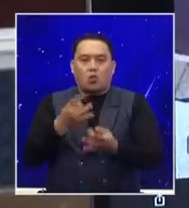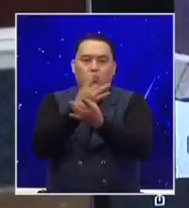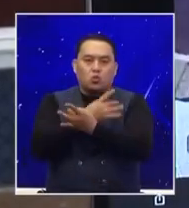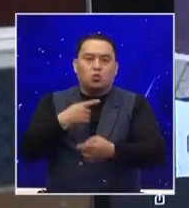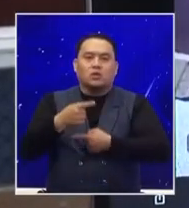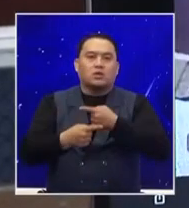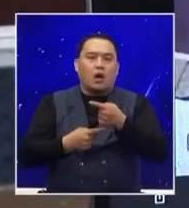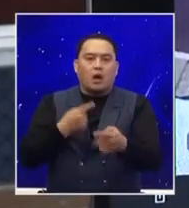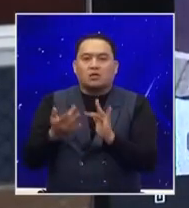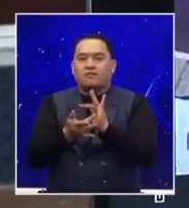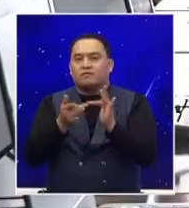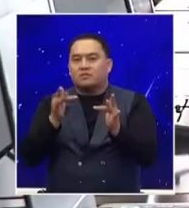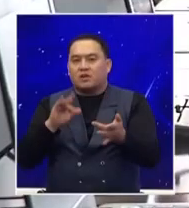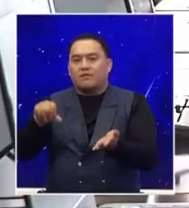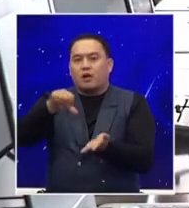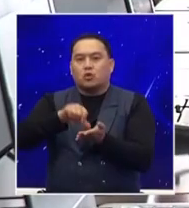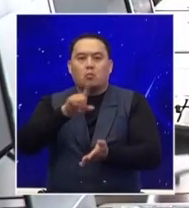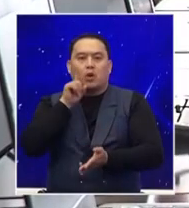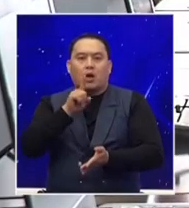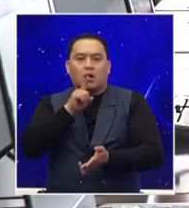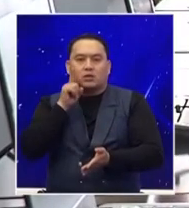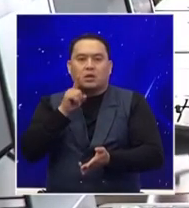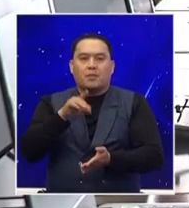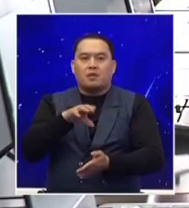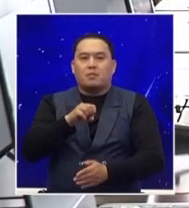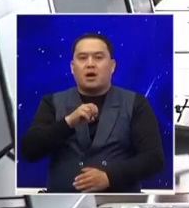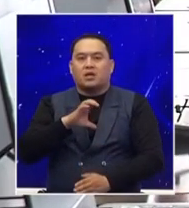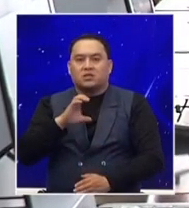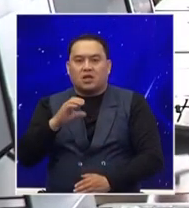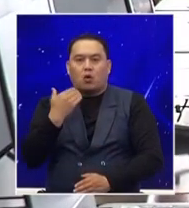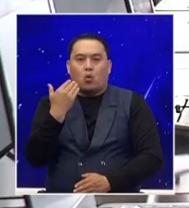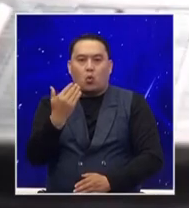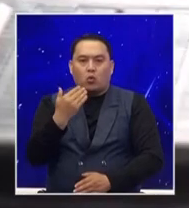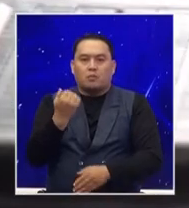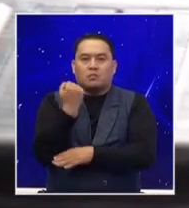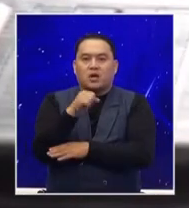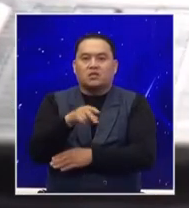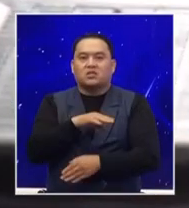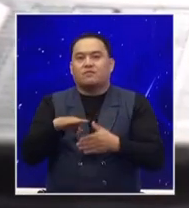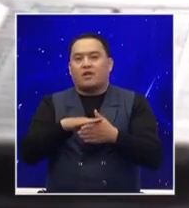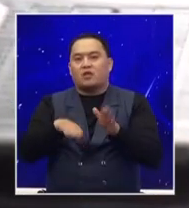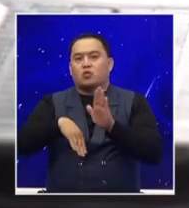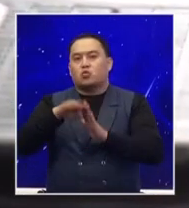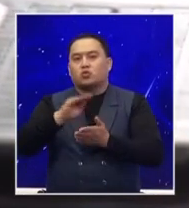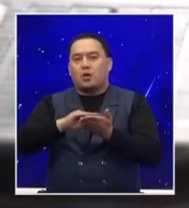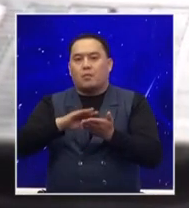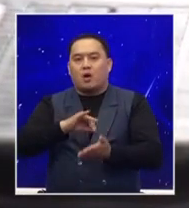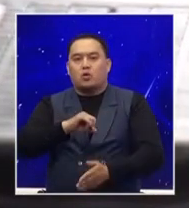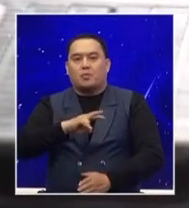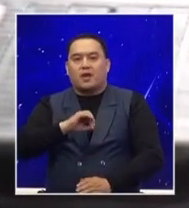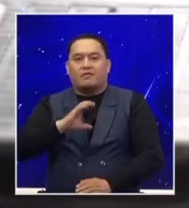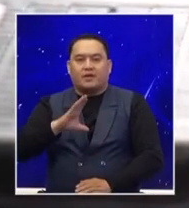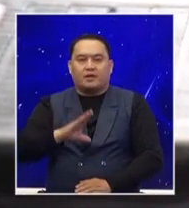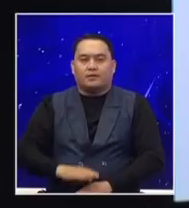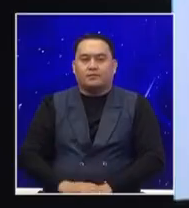наследия. В ходе онлайн-встречи выступил молодой поэт Бибарыс Султан Омырбай и обладатель звания «Лучший журналист» Маулен